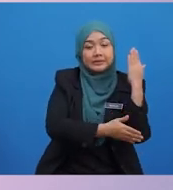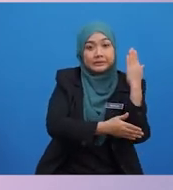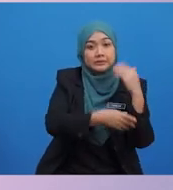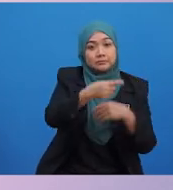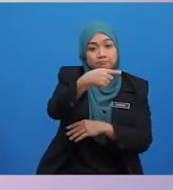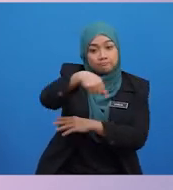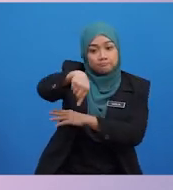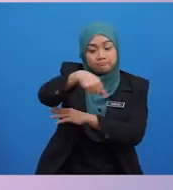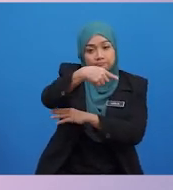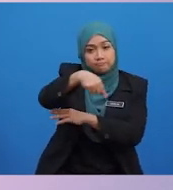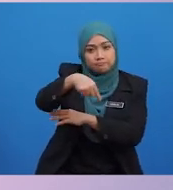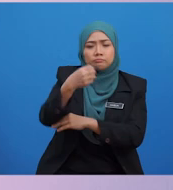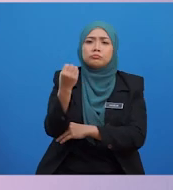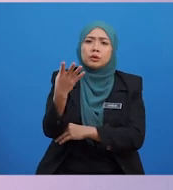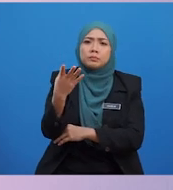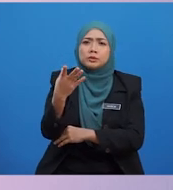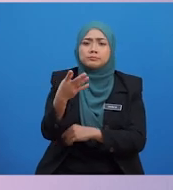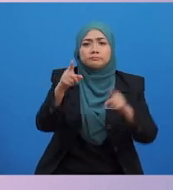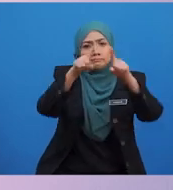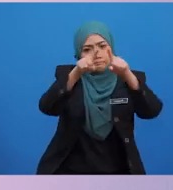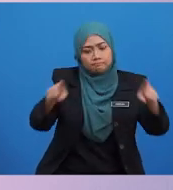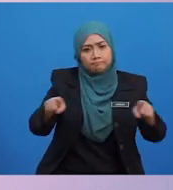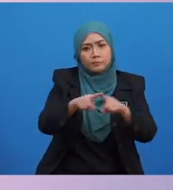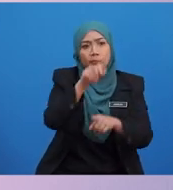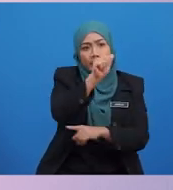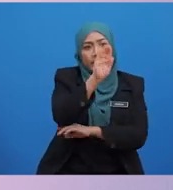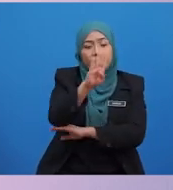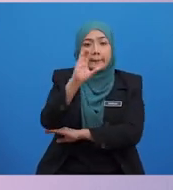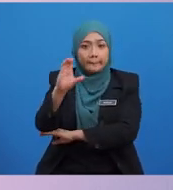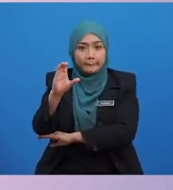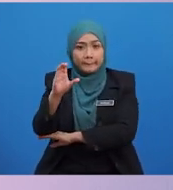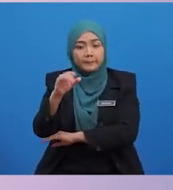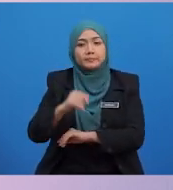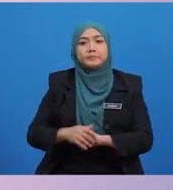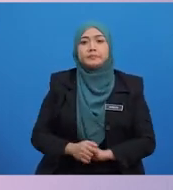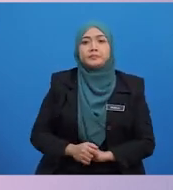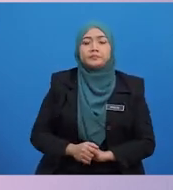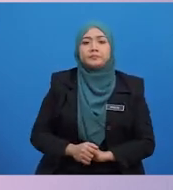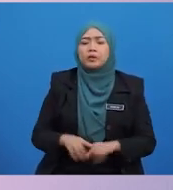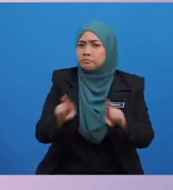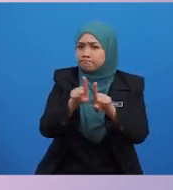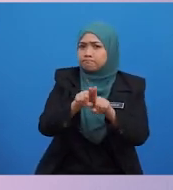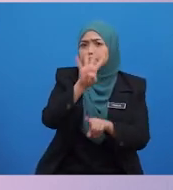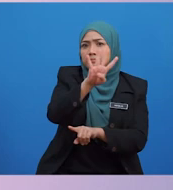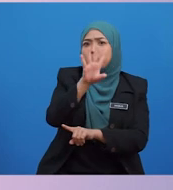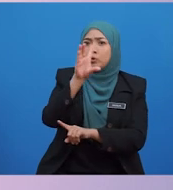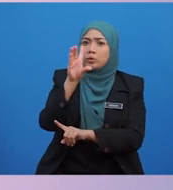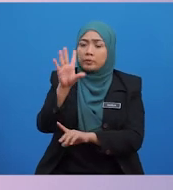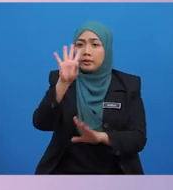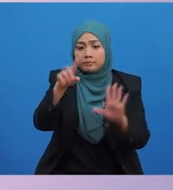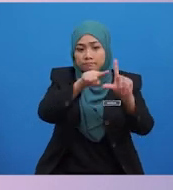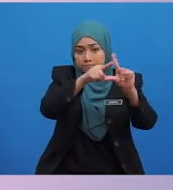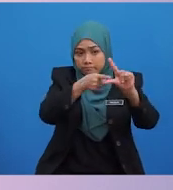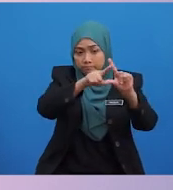10 cm Berapa segitiga edisi dengan sudut bxy = 45° yang